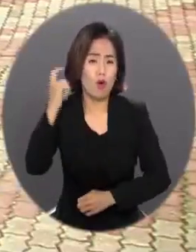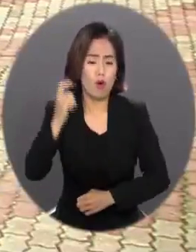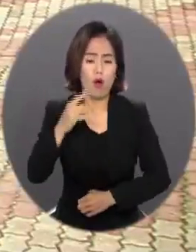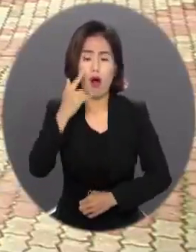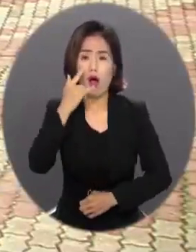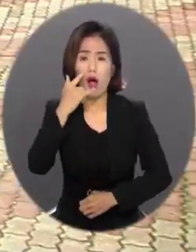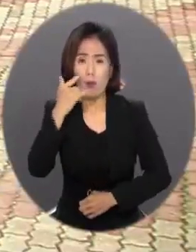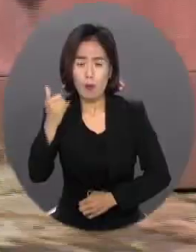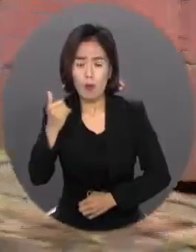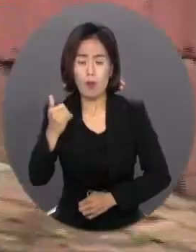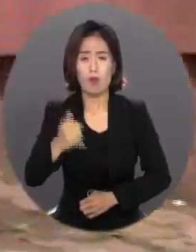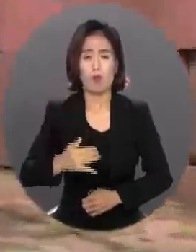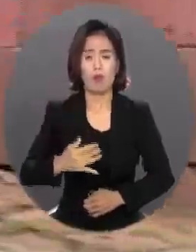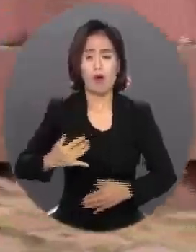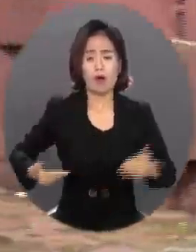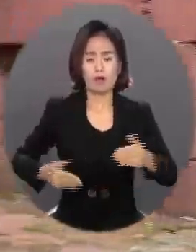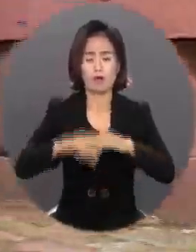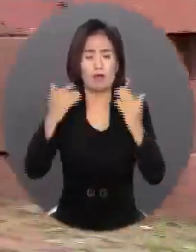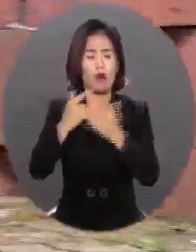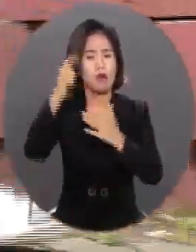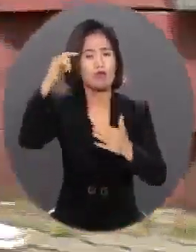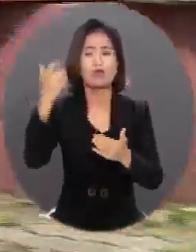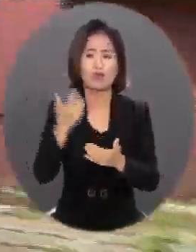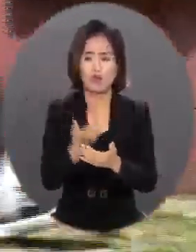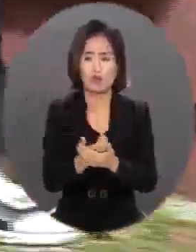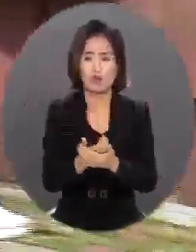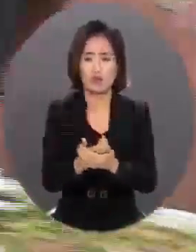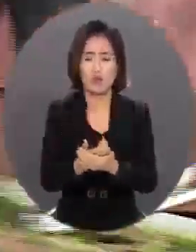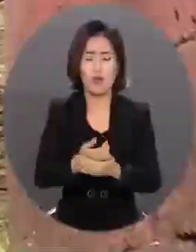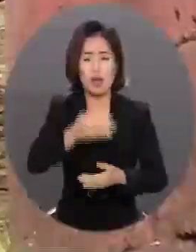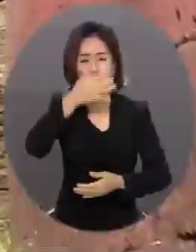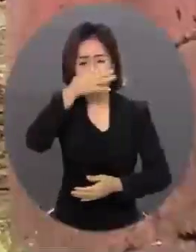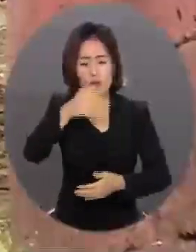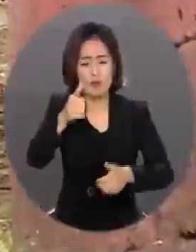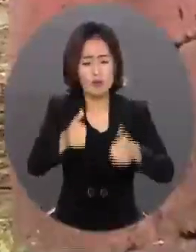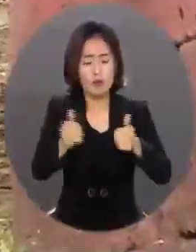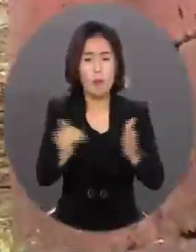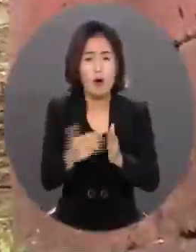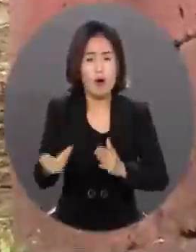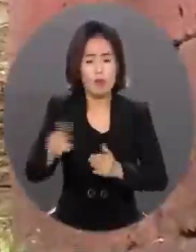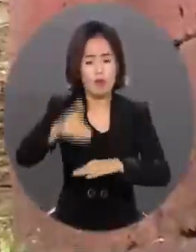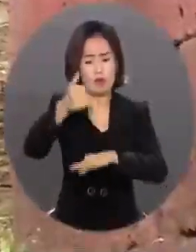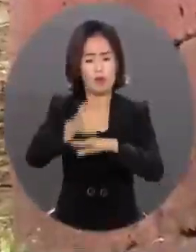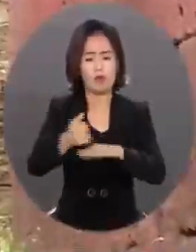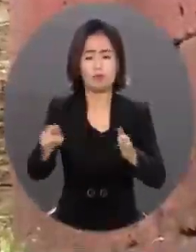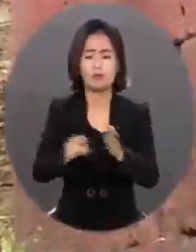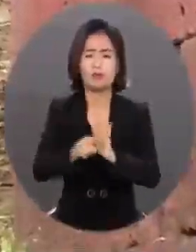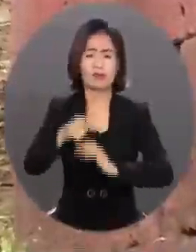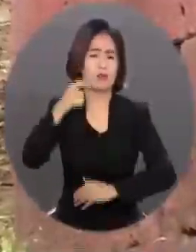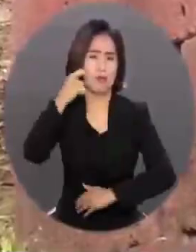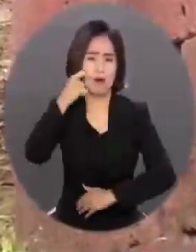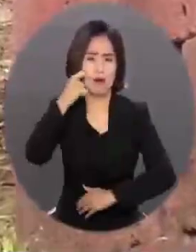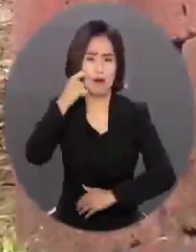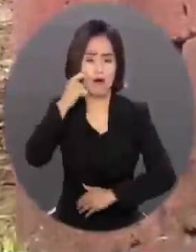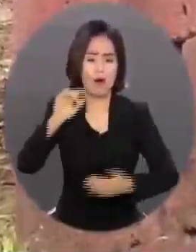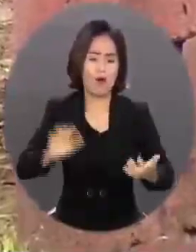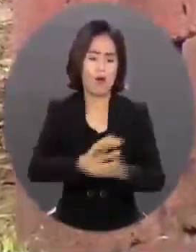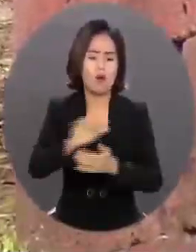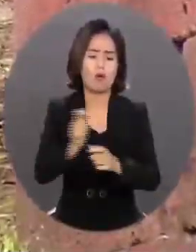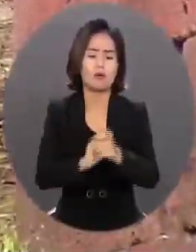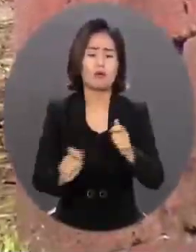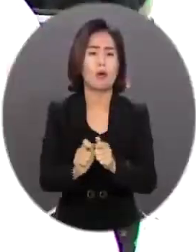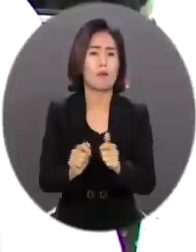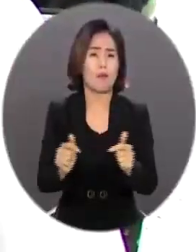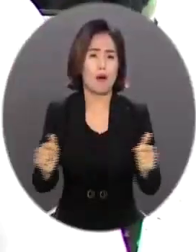학생과 학부모들은 충격에 빠졌습니다. 힘들게 내신 시험을 치러놓고도 결과를 믿기 어렵게 됐고 혼란이 거듭되고